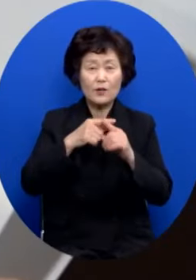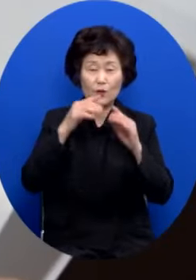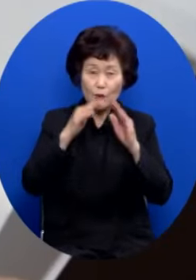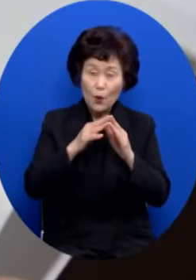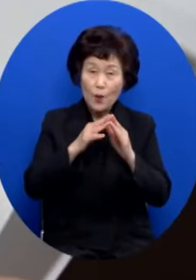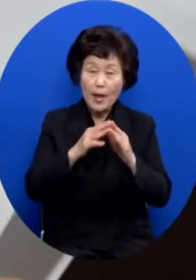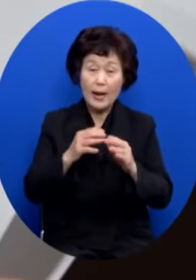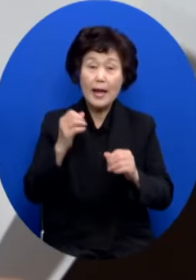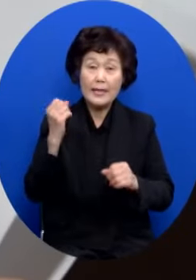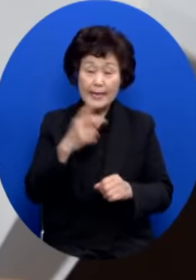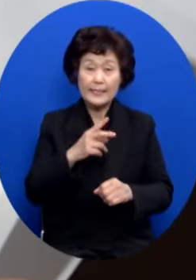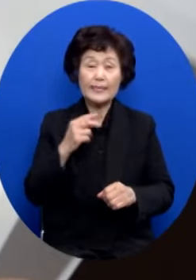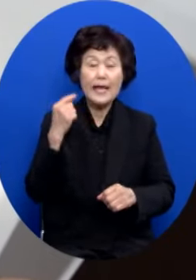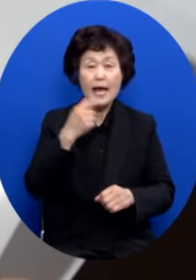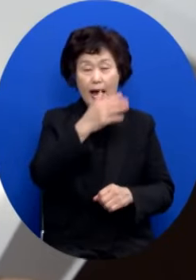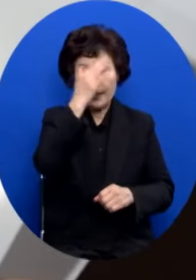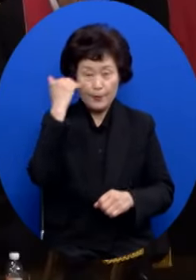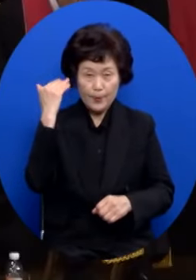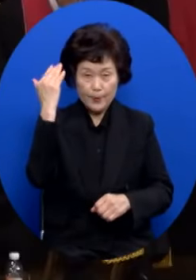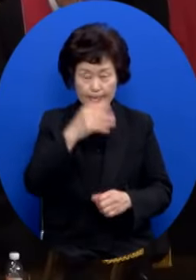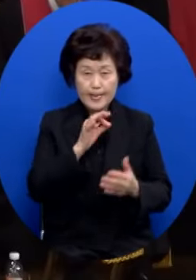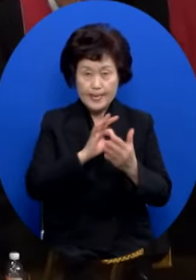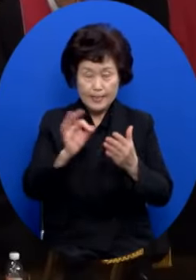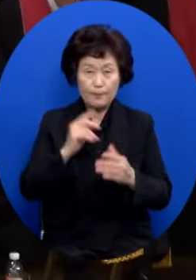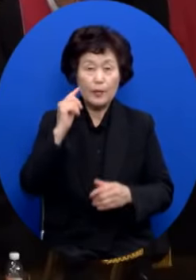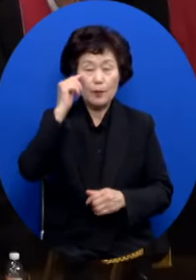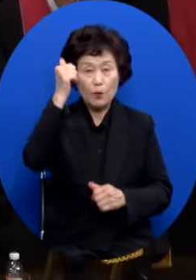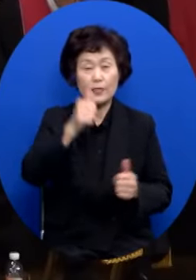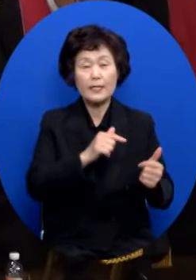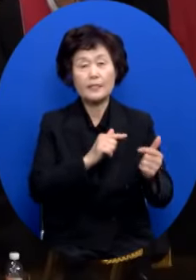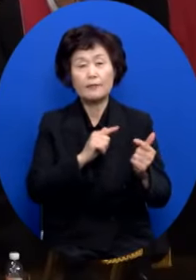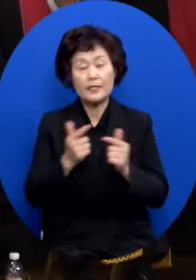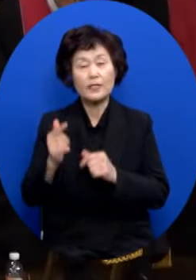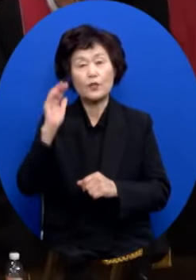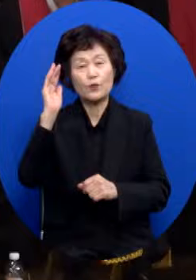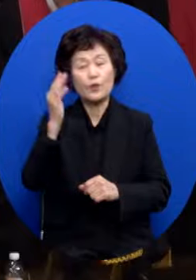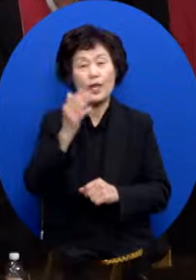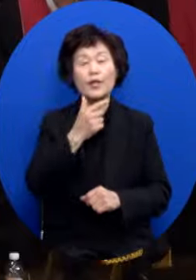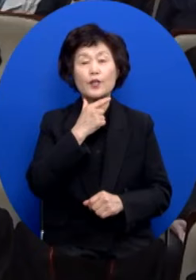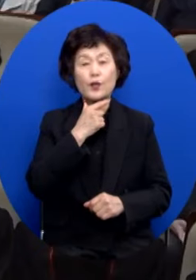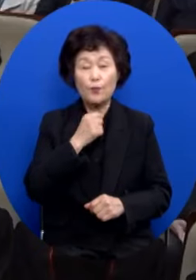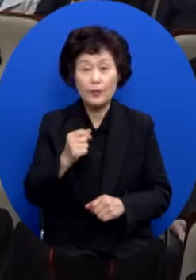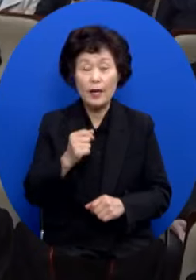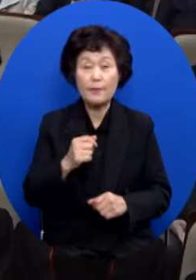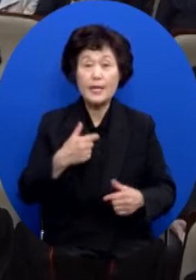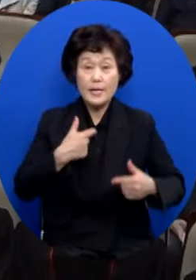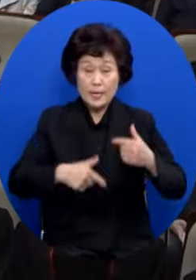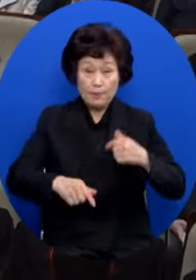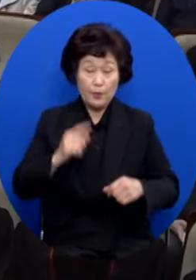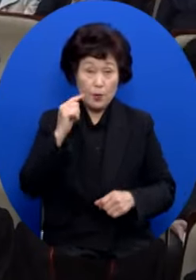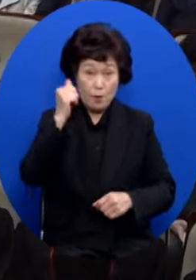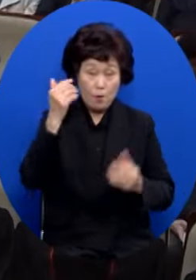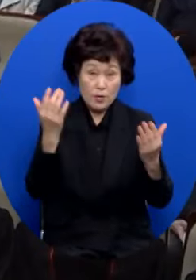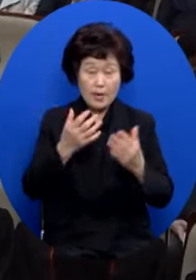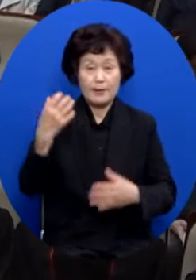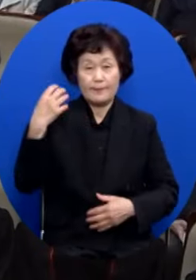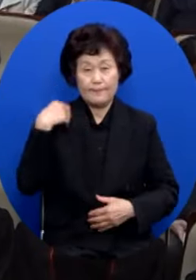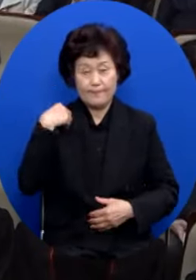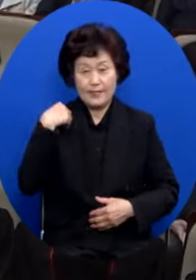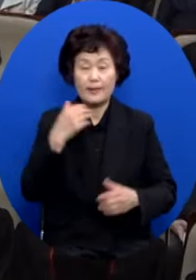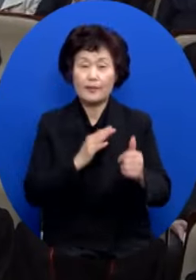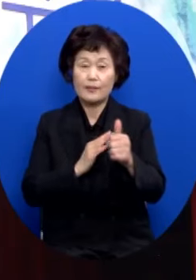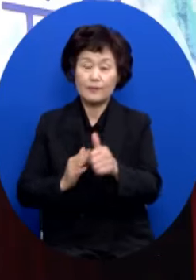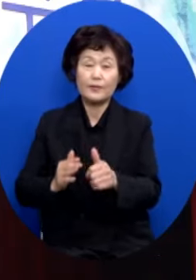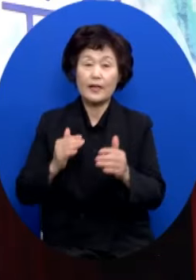개혁운동으로 아름답고 깨끗하게 하는 데 쓰임받는 목회자들이 되길 바란다며 늘 기쁨으로 목회하길 권면했습니다.